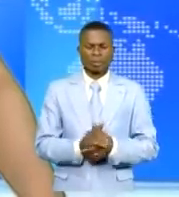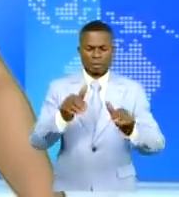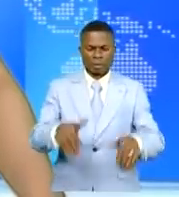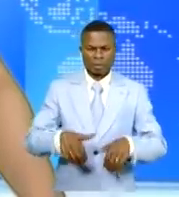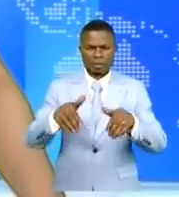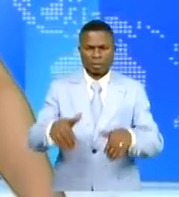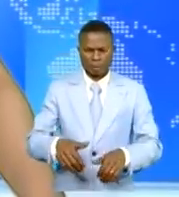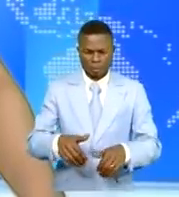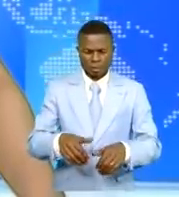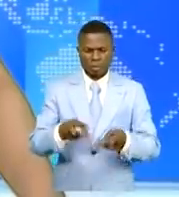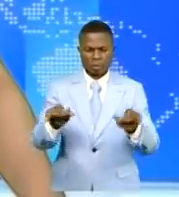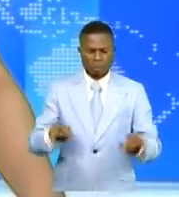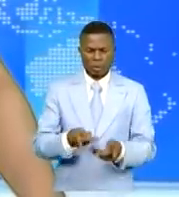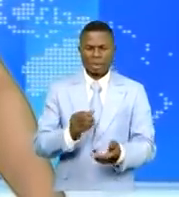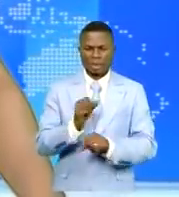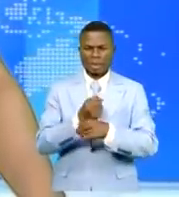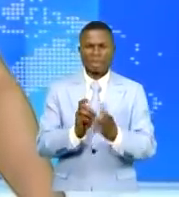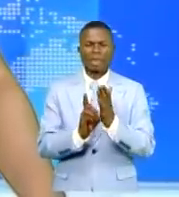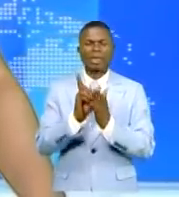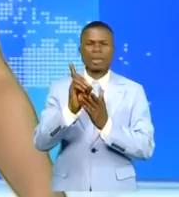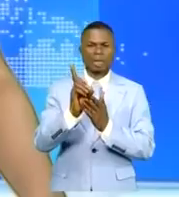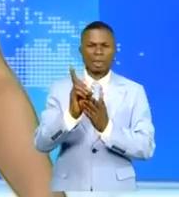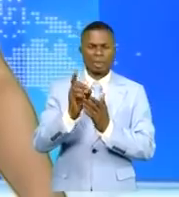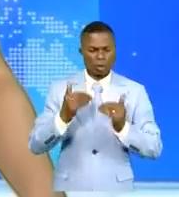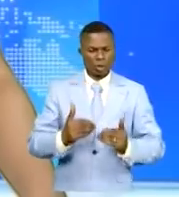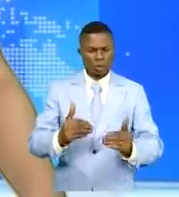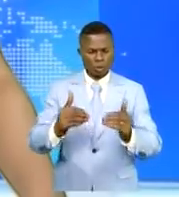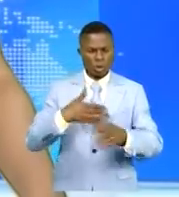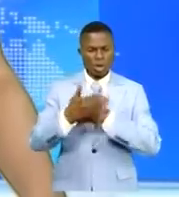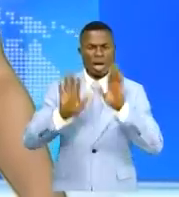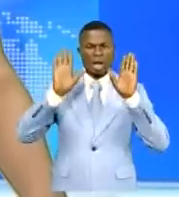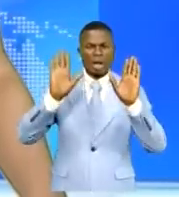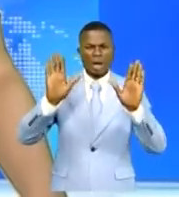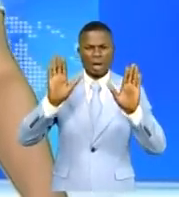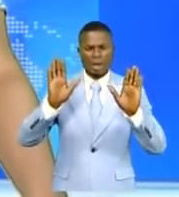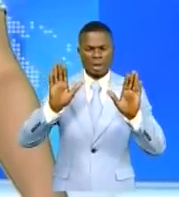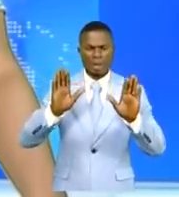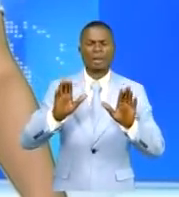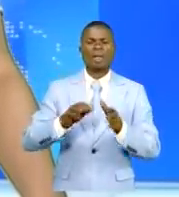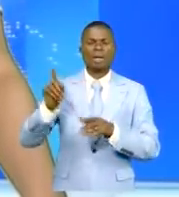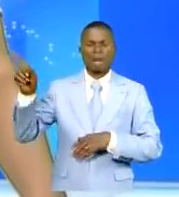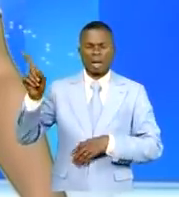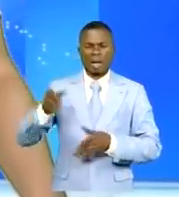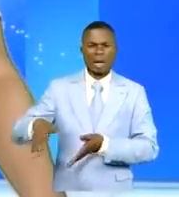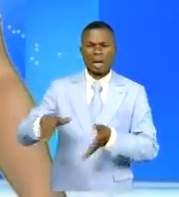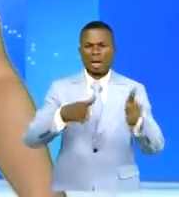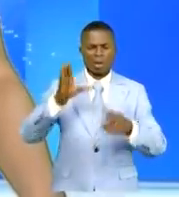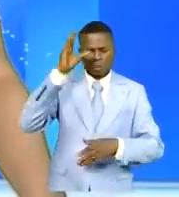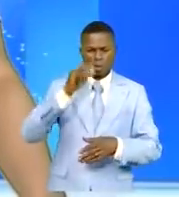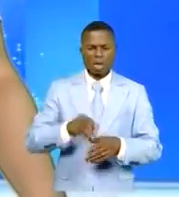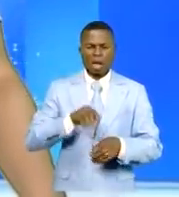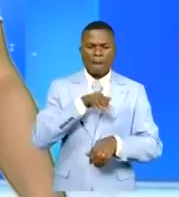L'agriculture vecteur de développement, ça continue à faire de miracles au plateau de Bateke. Des tubercules